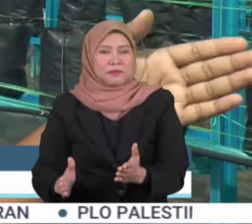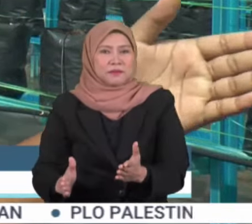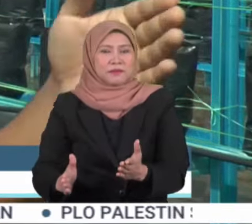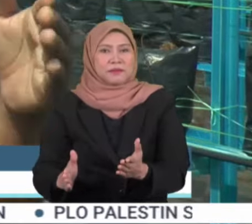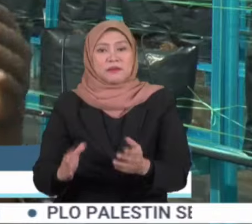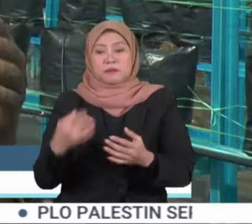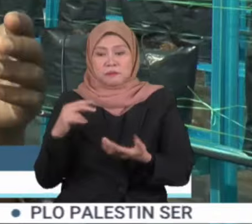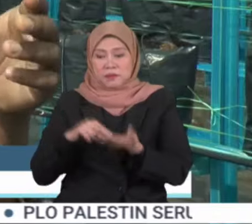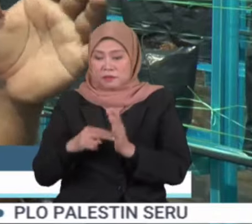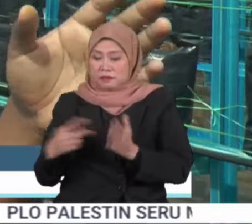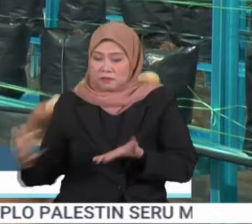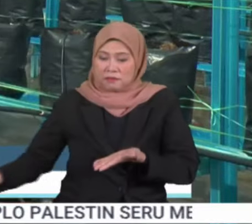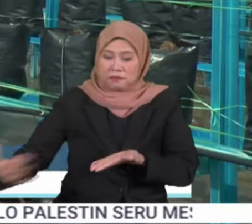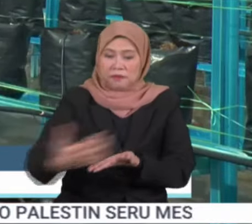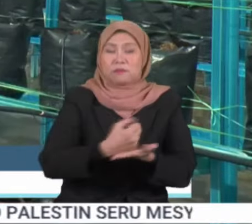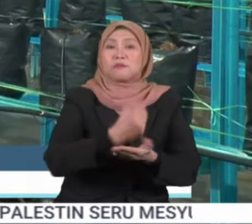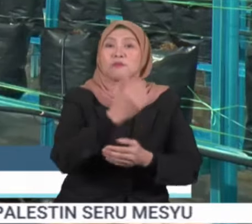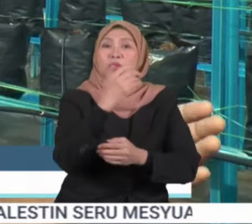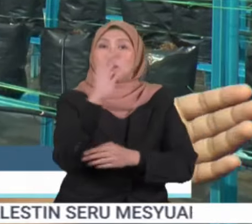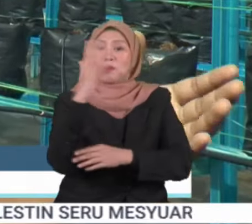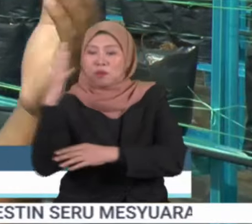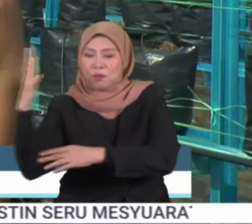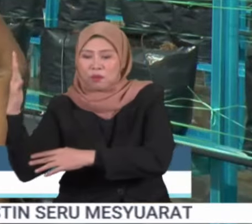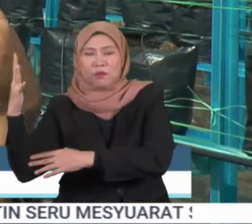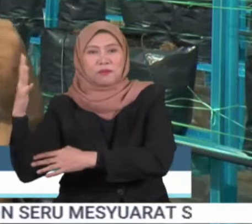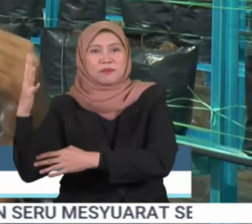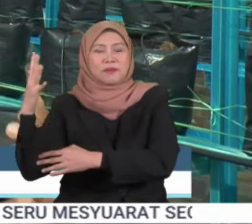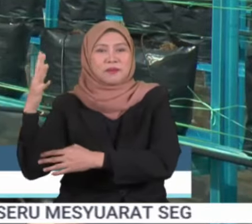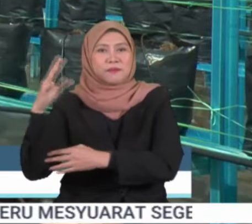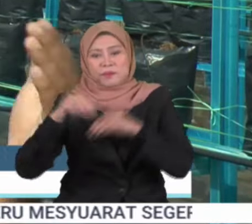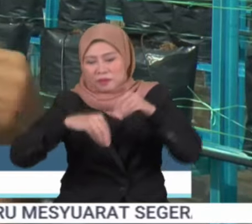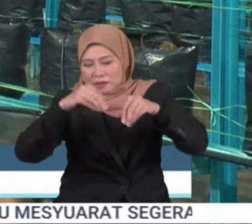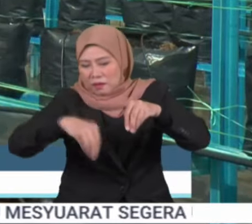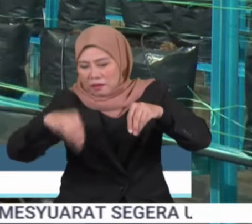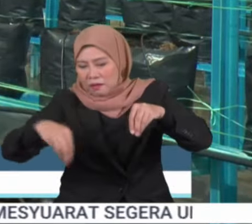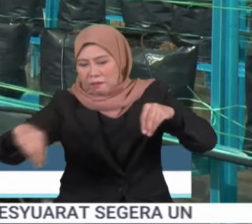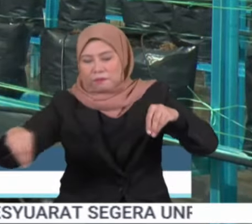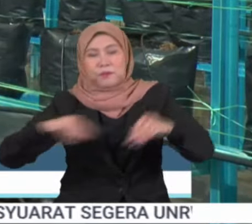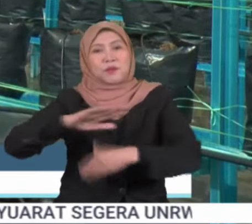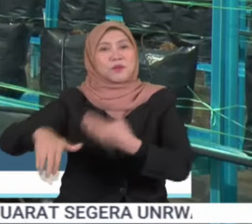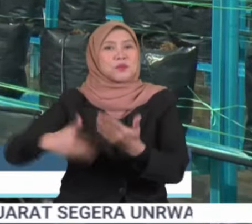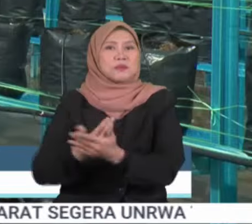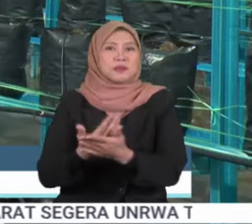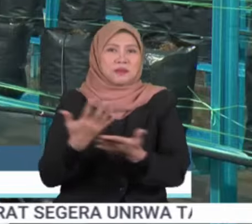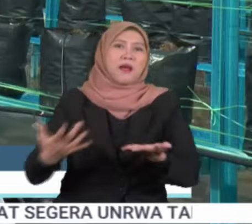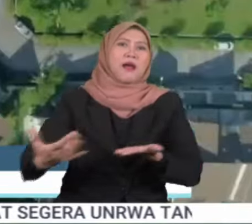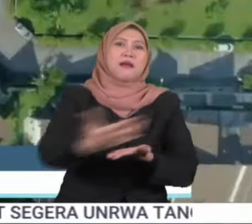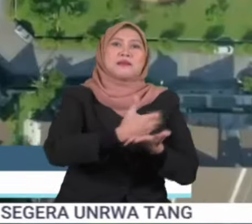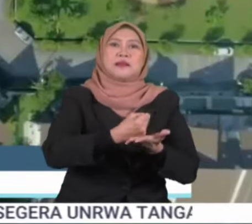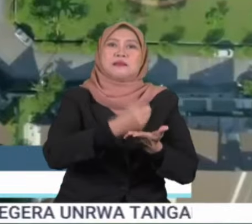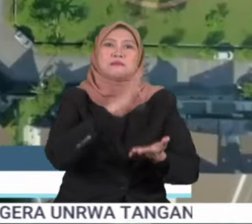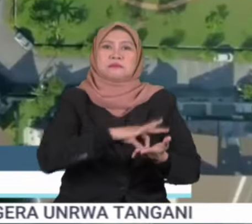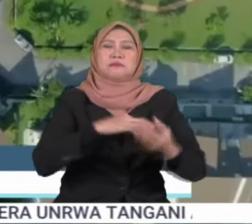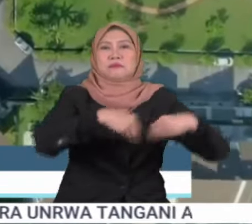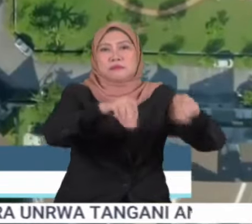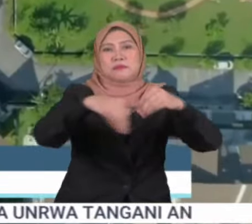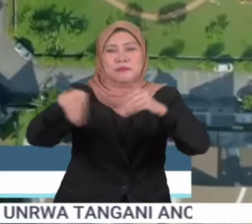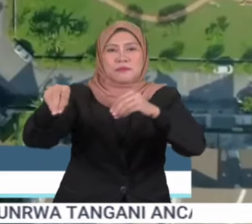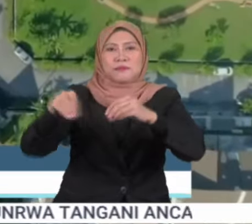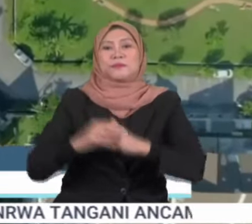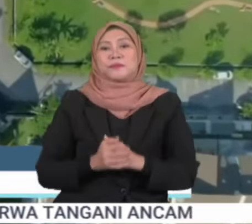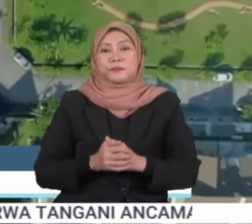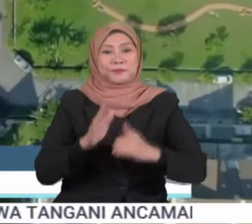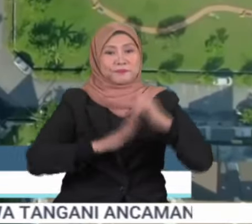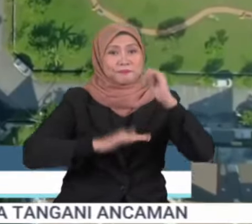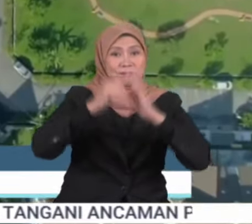hasil kita dapat, berapa pokok kita, lepas itu kita tuai, hasil itu semua kita dapat. Bagi menjamin